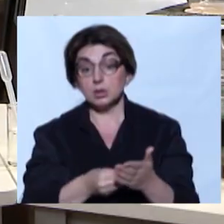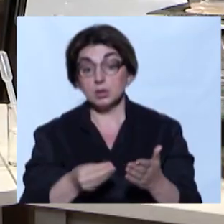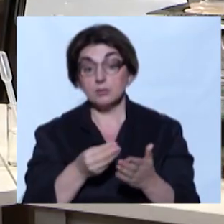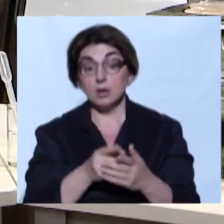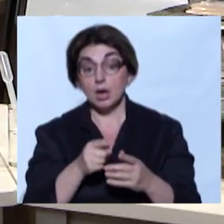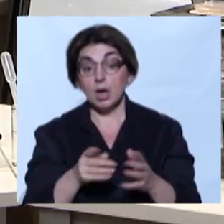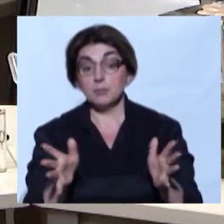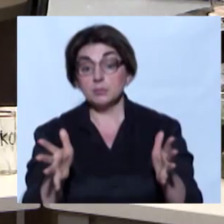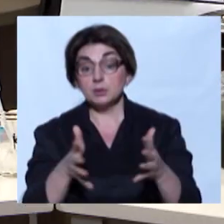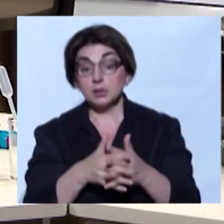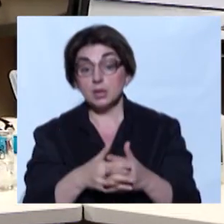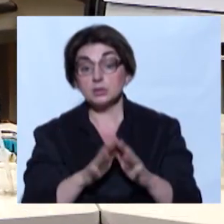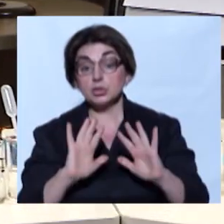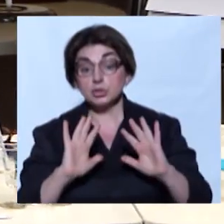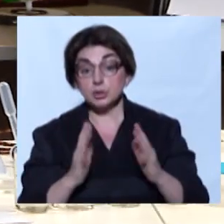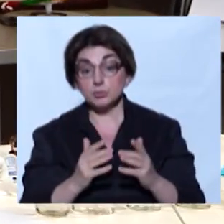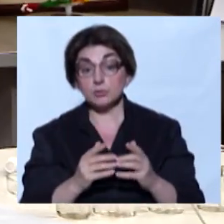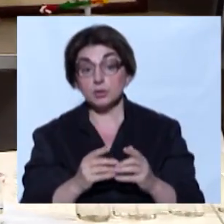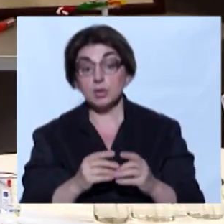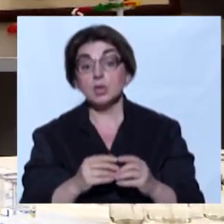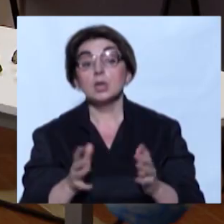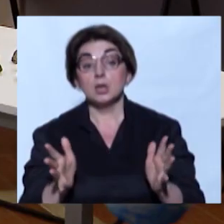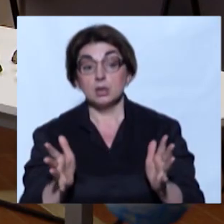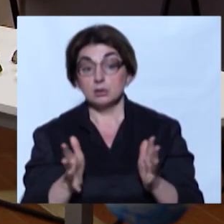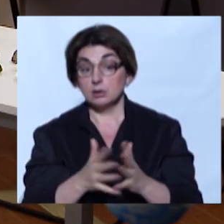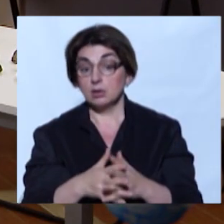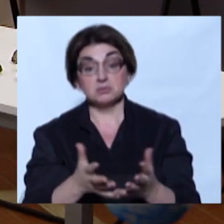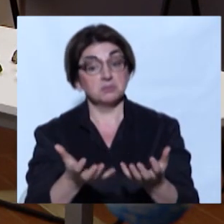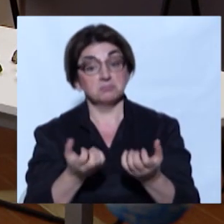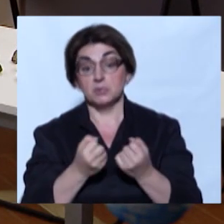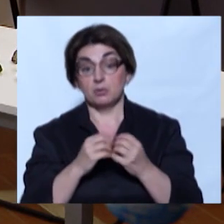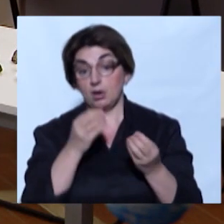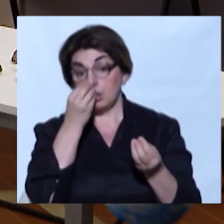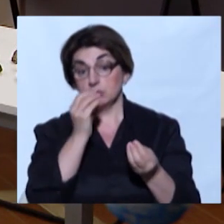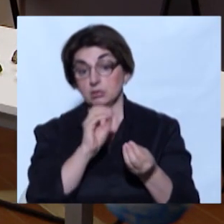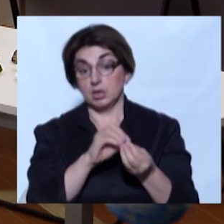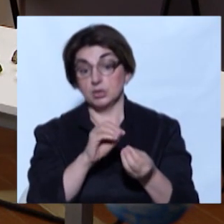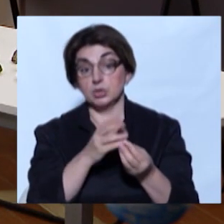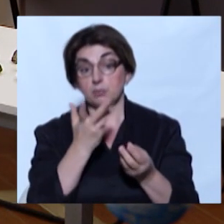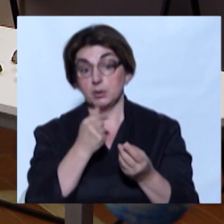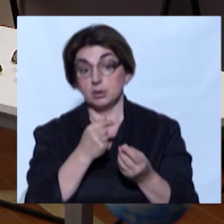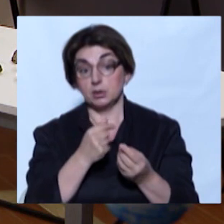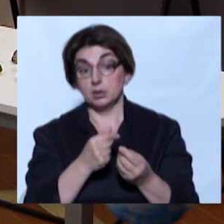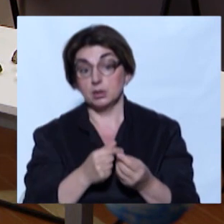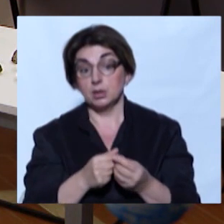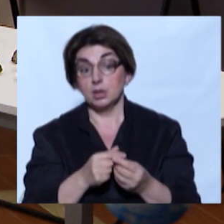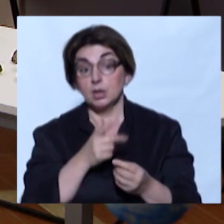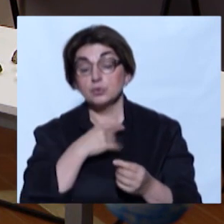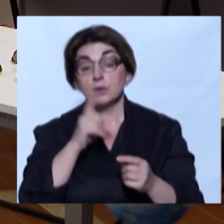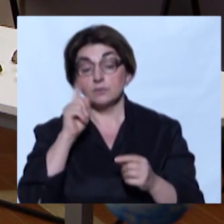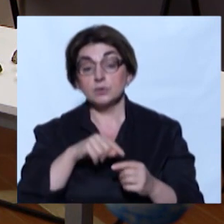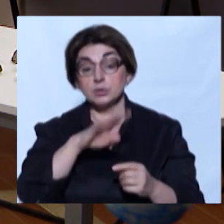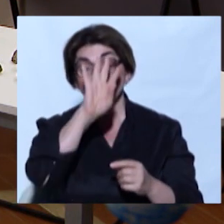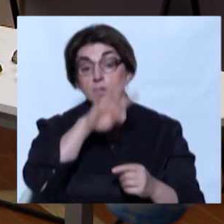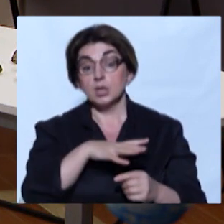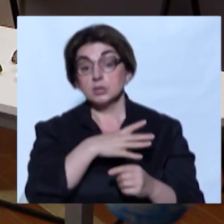ამიტომაც ამ შემთხვევაშიც ვამბობთ, რომ რეაქცია არ წარიმართა. თქვენ პერიოდულობის ის